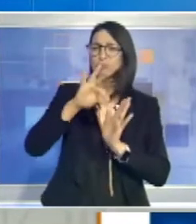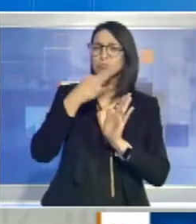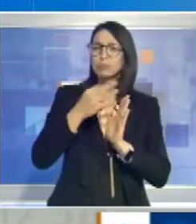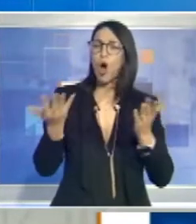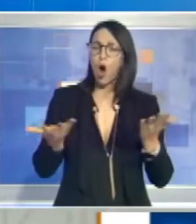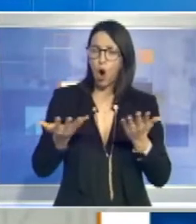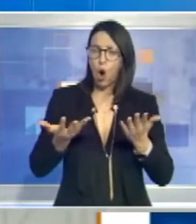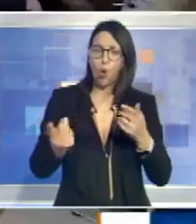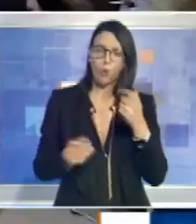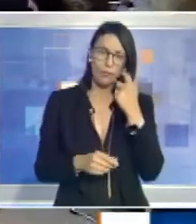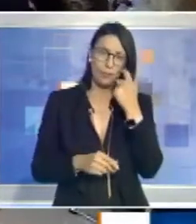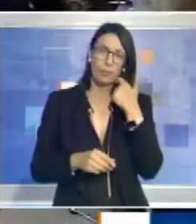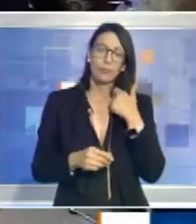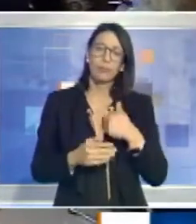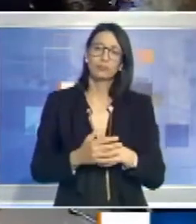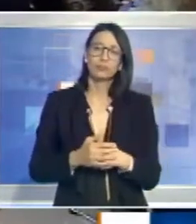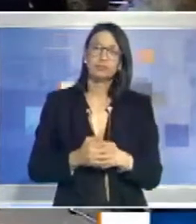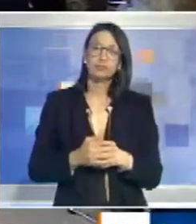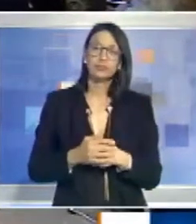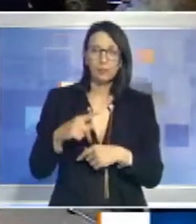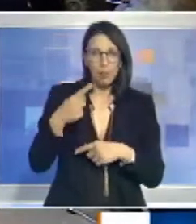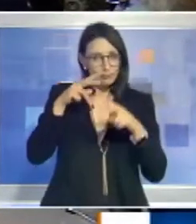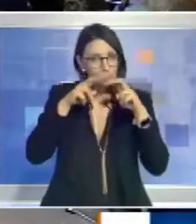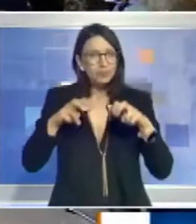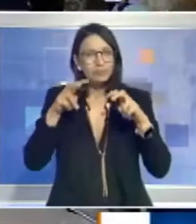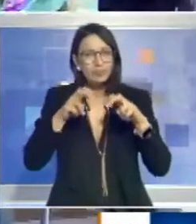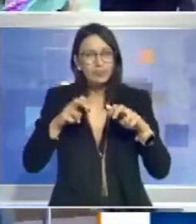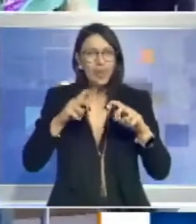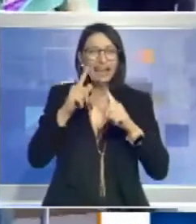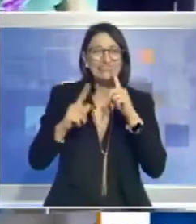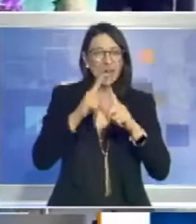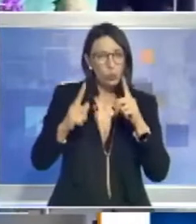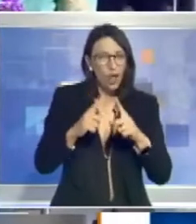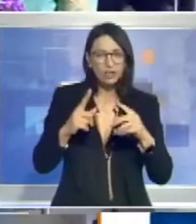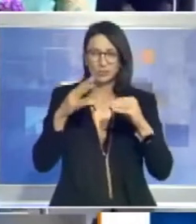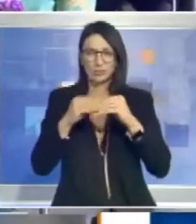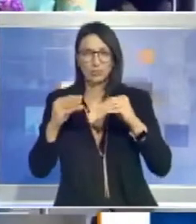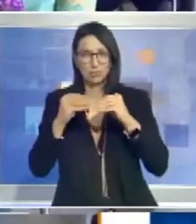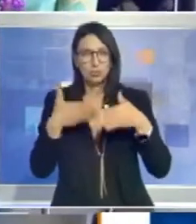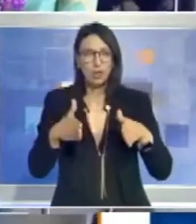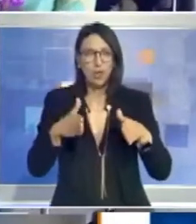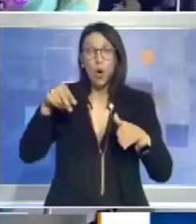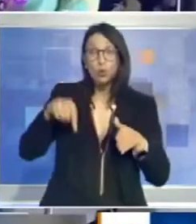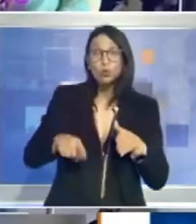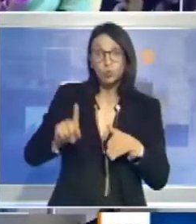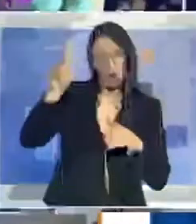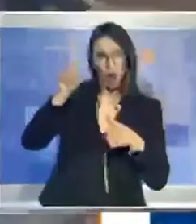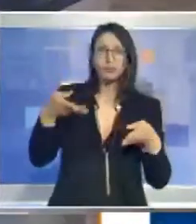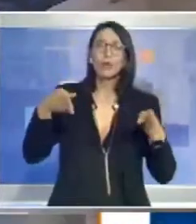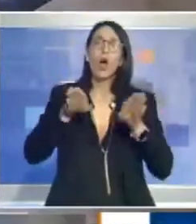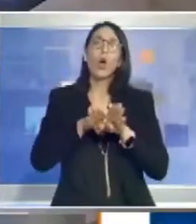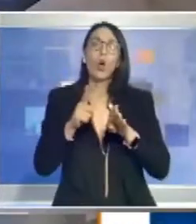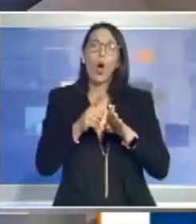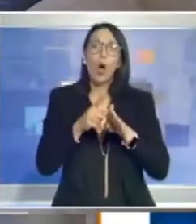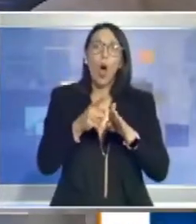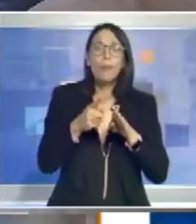Francesco Perugini. Dopo aver analizzato il contesto e i cantieri aperti, Sud e Nord si chiude con il momento